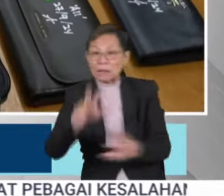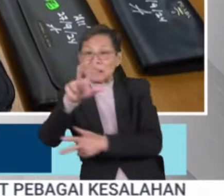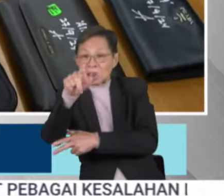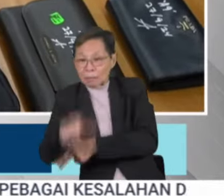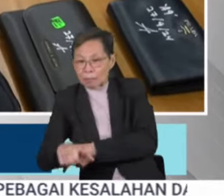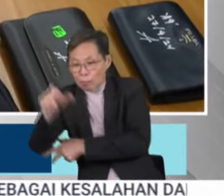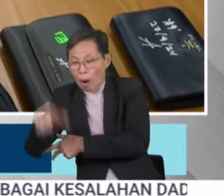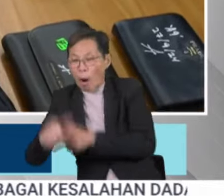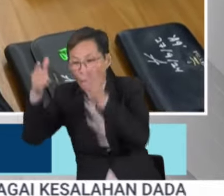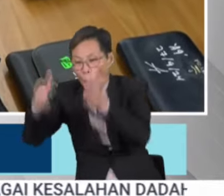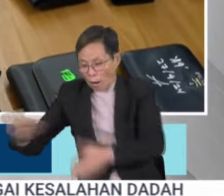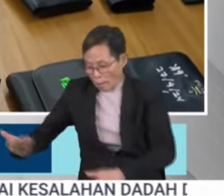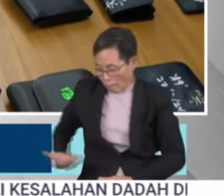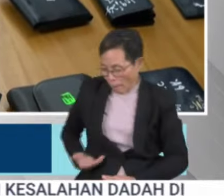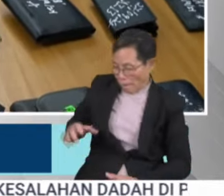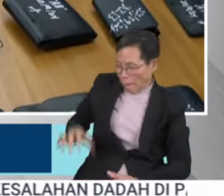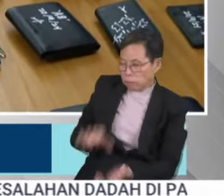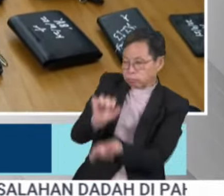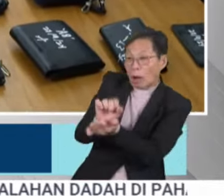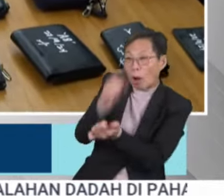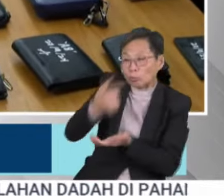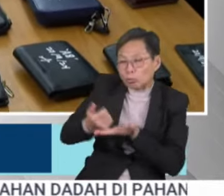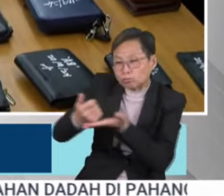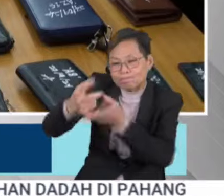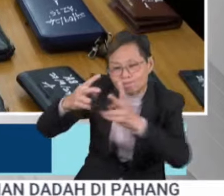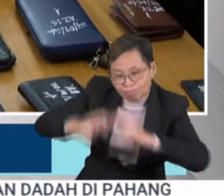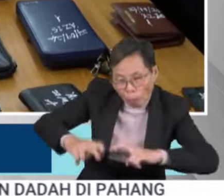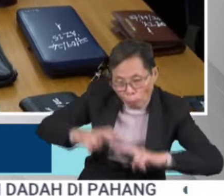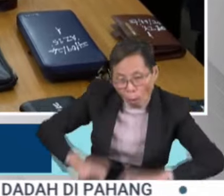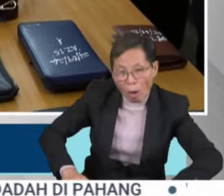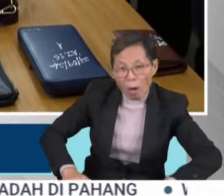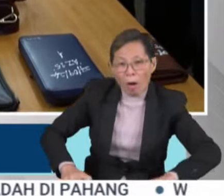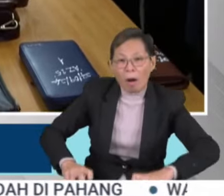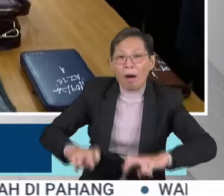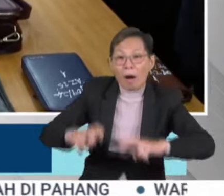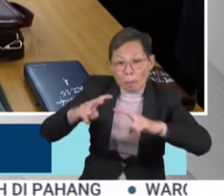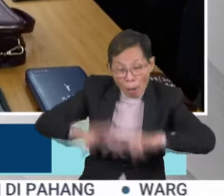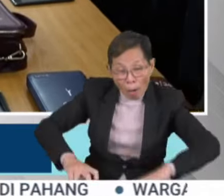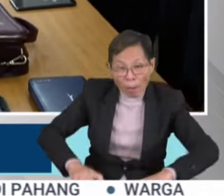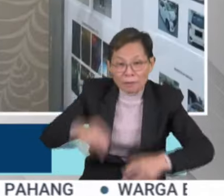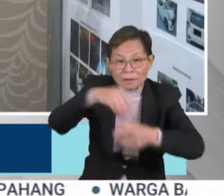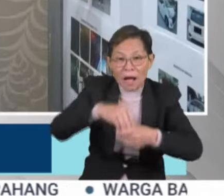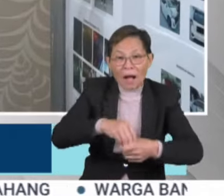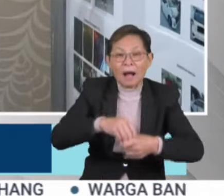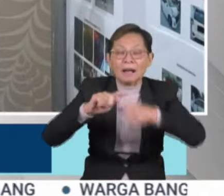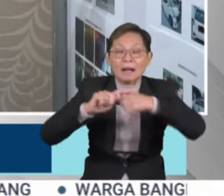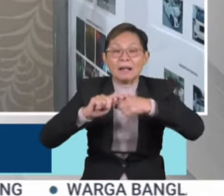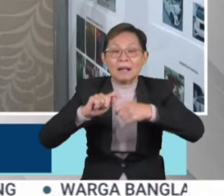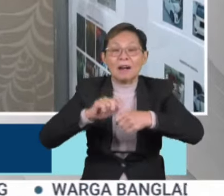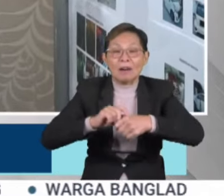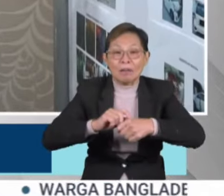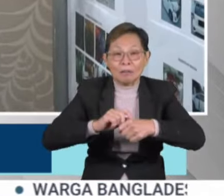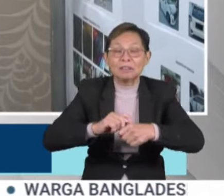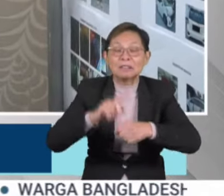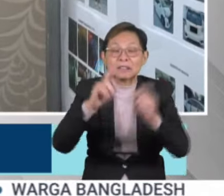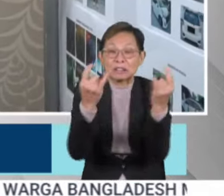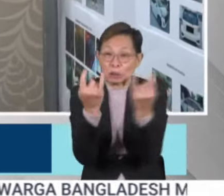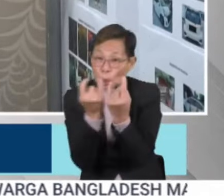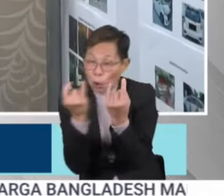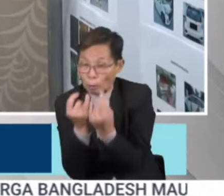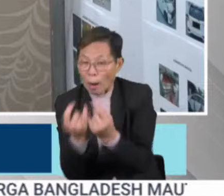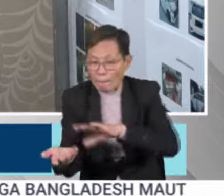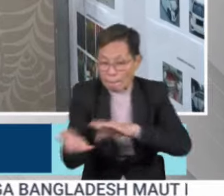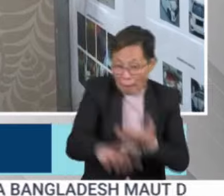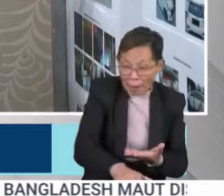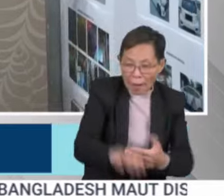lelaki warga Bangladesh ditahan bagi membantu siasatan kes bunuh rakan mereka di Taman Legenda, Fasa 3, Teluk Intan.